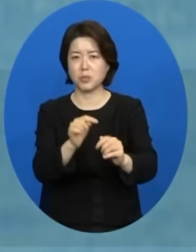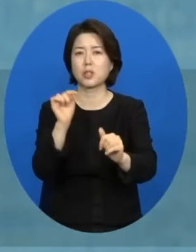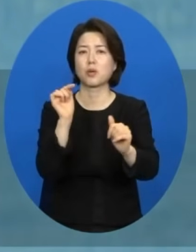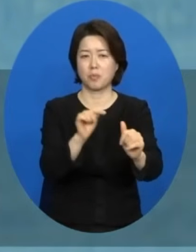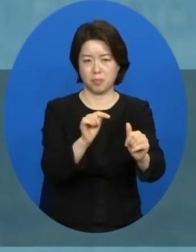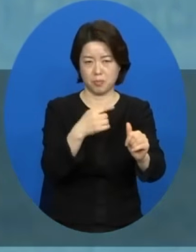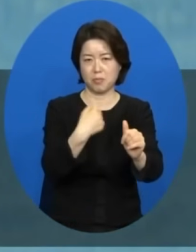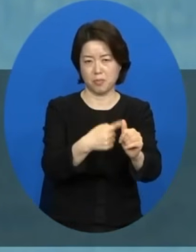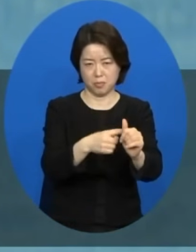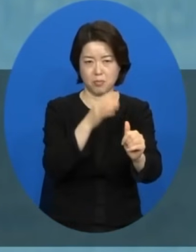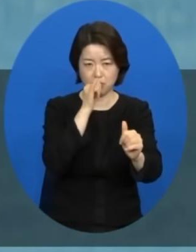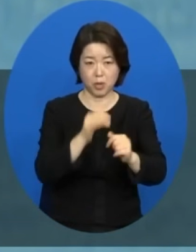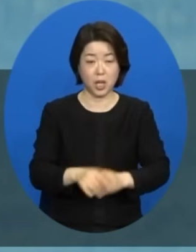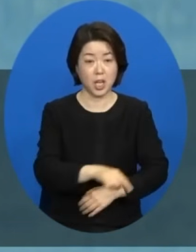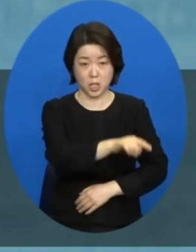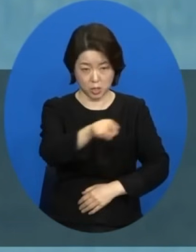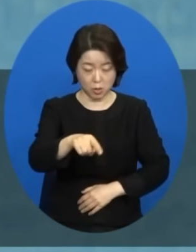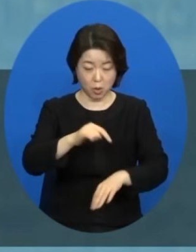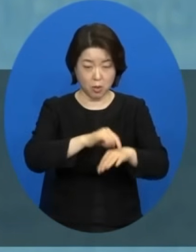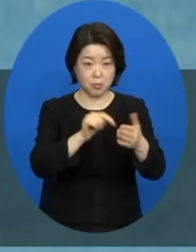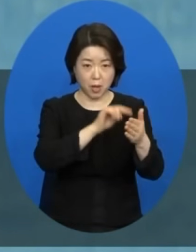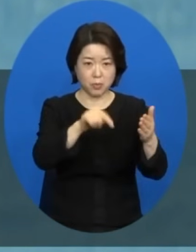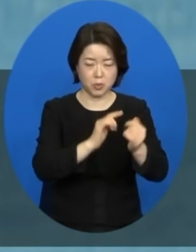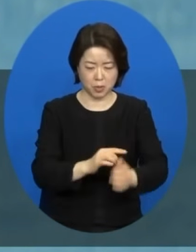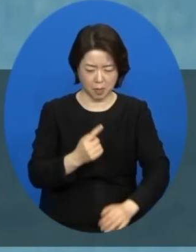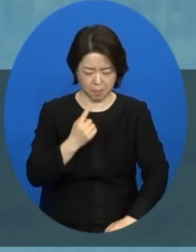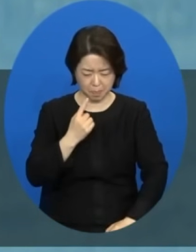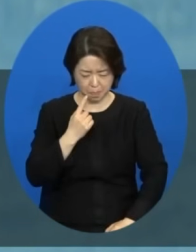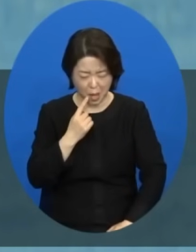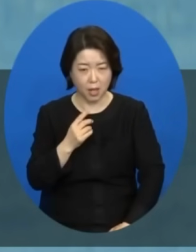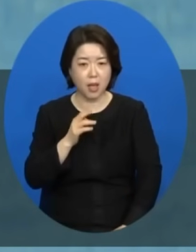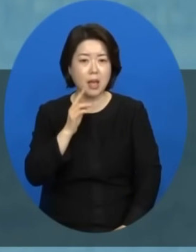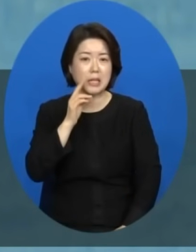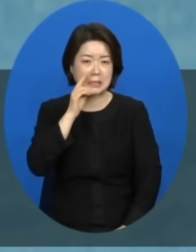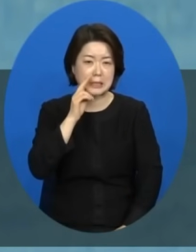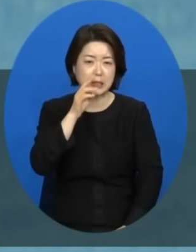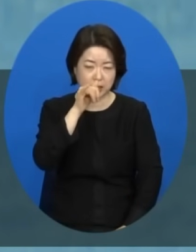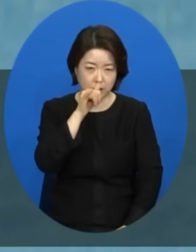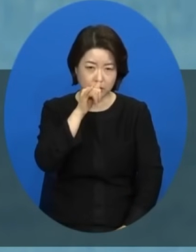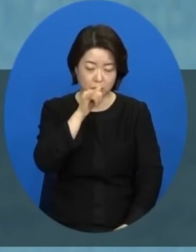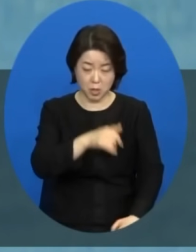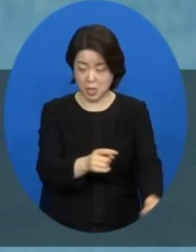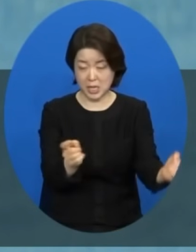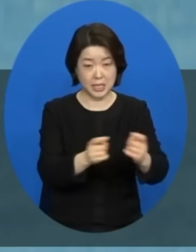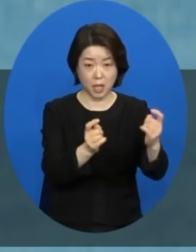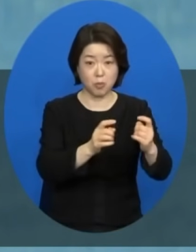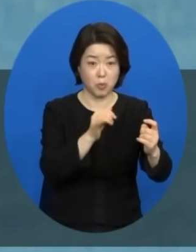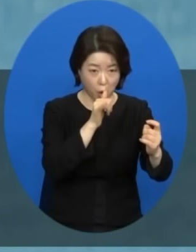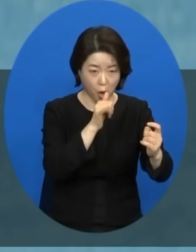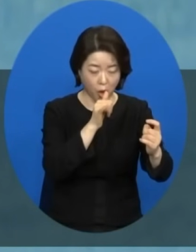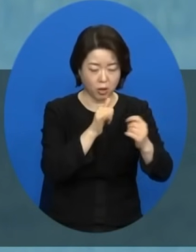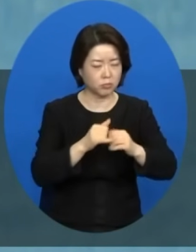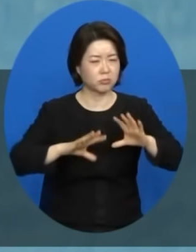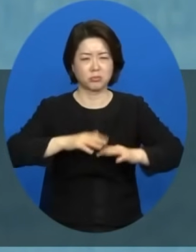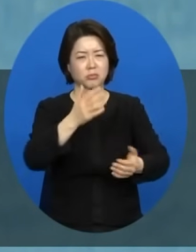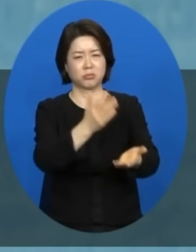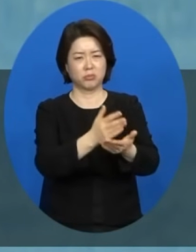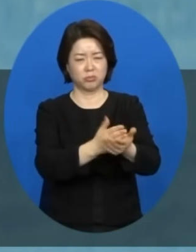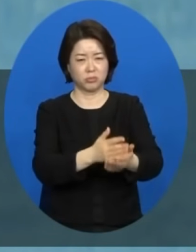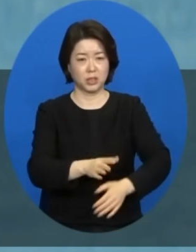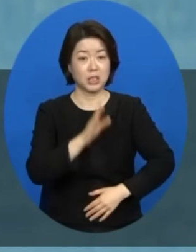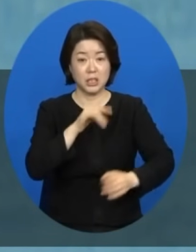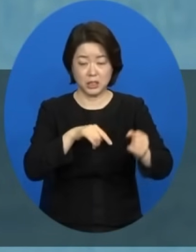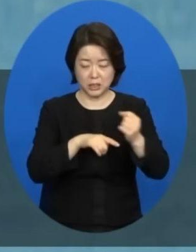3장 14절에 너희 마음속에 독한 시기와 다툼이 있으면 자랑하지 말라, 진리를